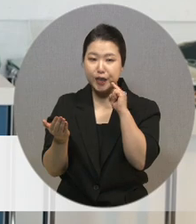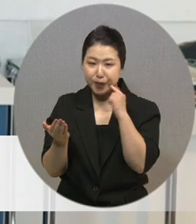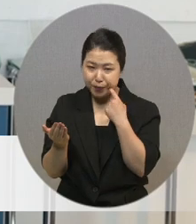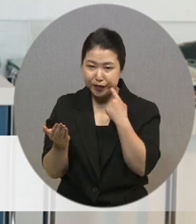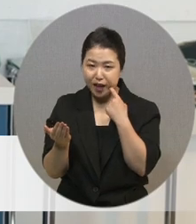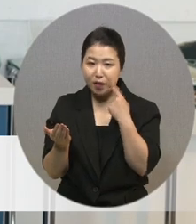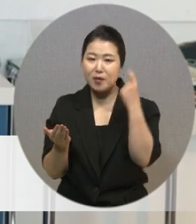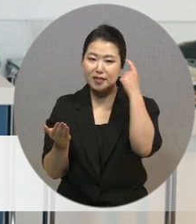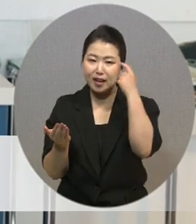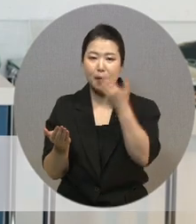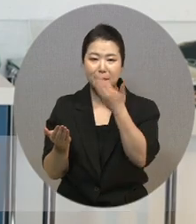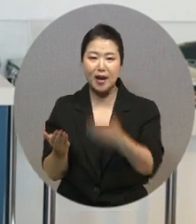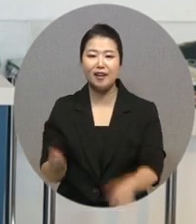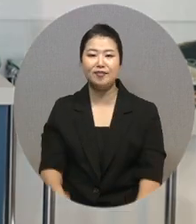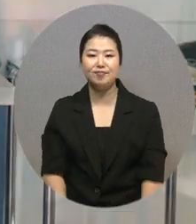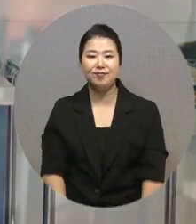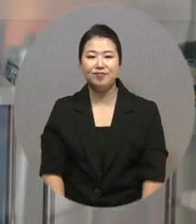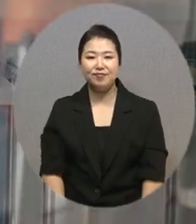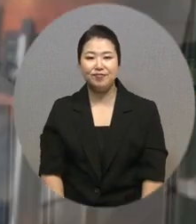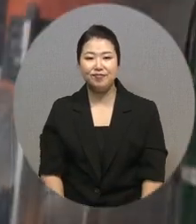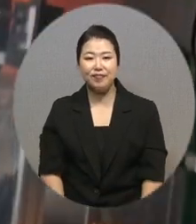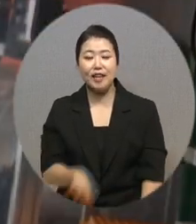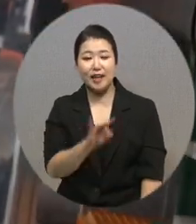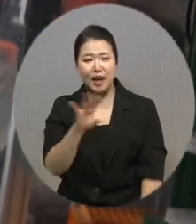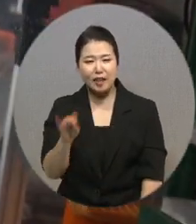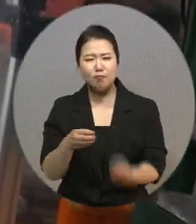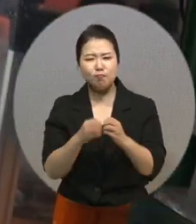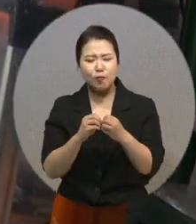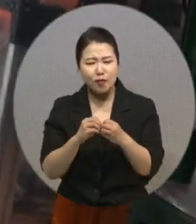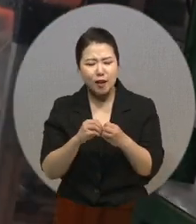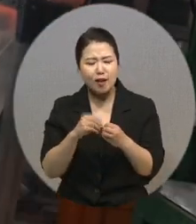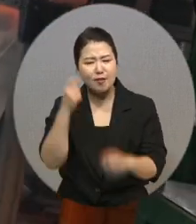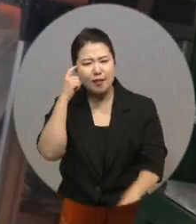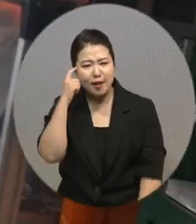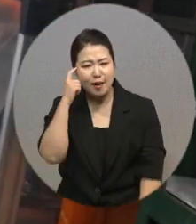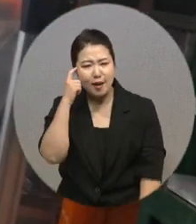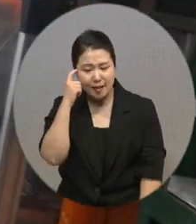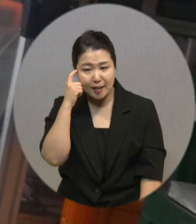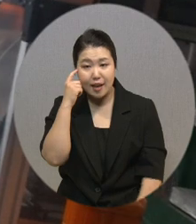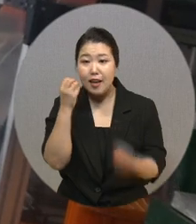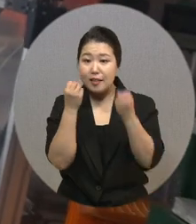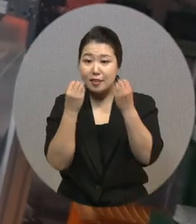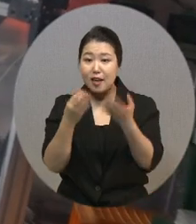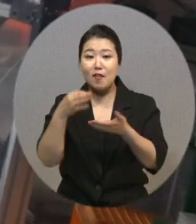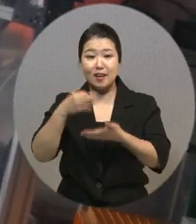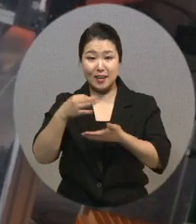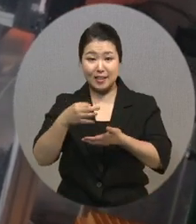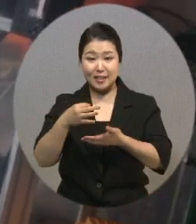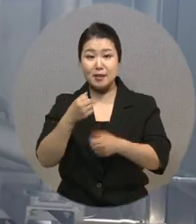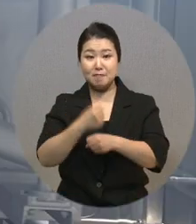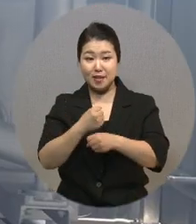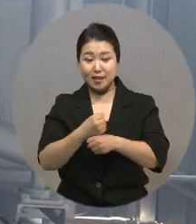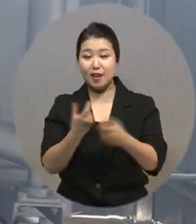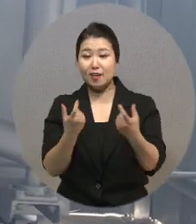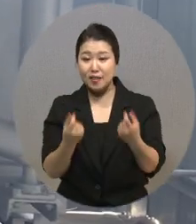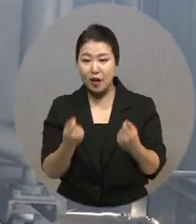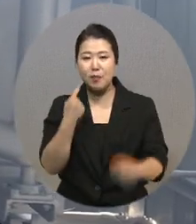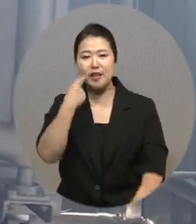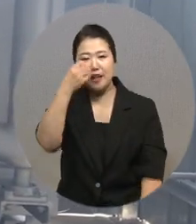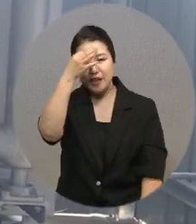이쁘다라는 생각을 하게 되죠 때로는 엉뚱한 생각이 새로운 가치를 만드는만큼